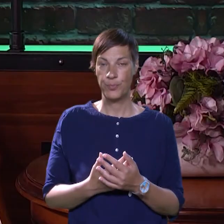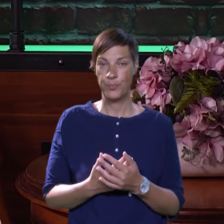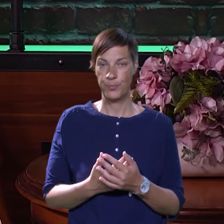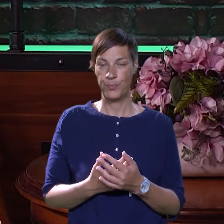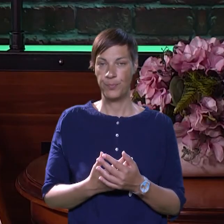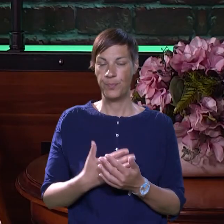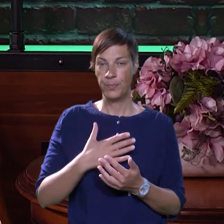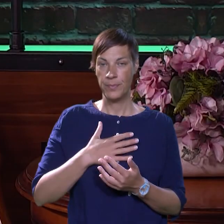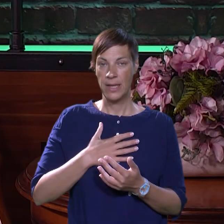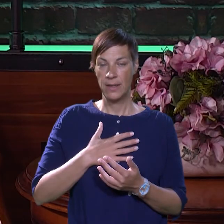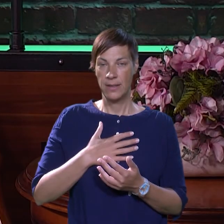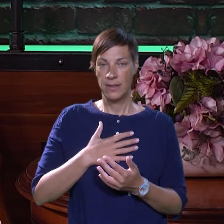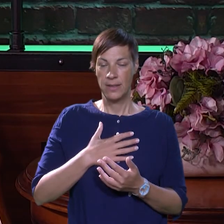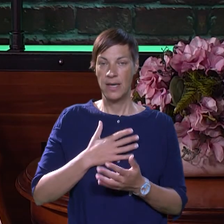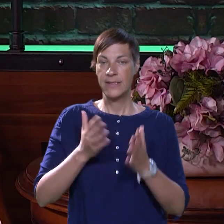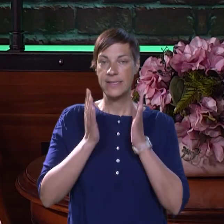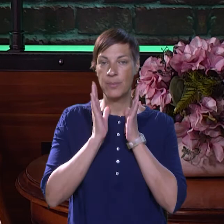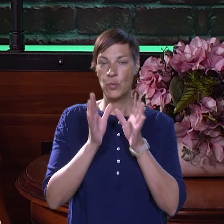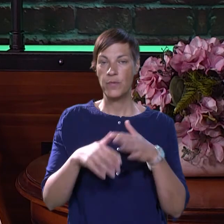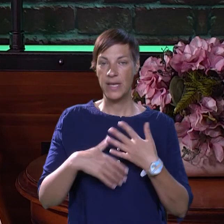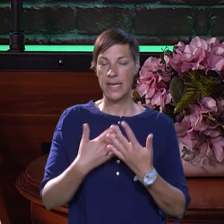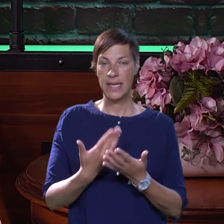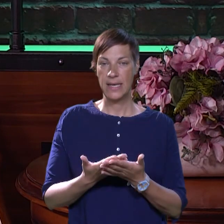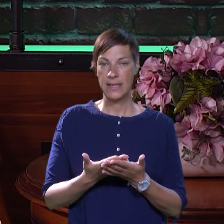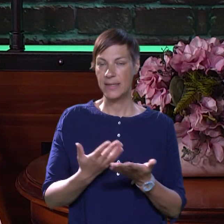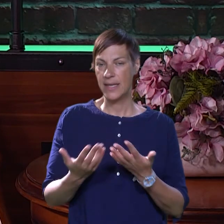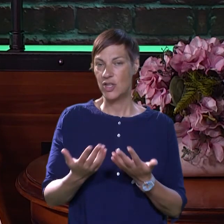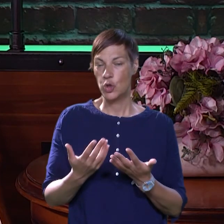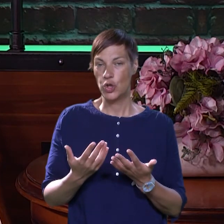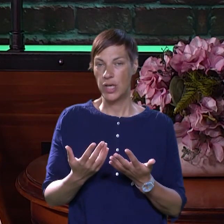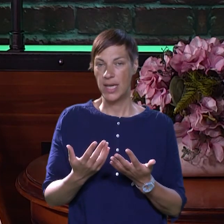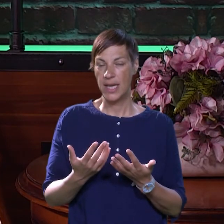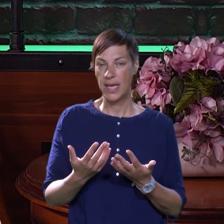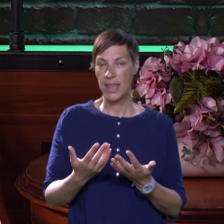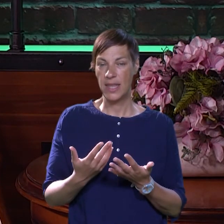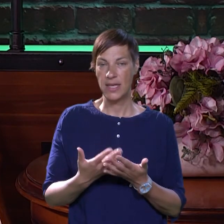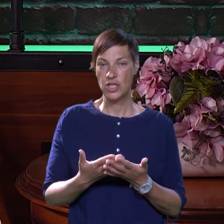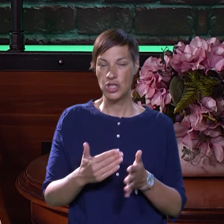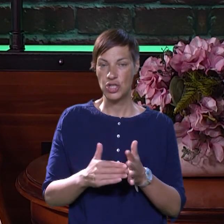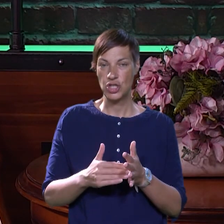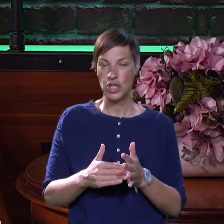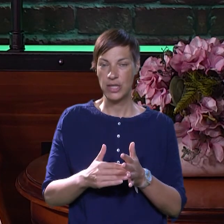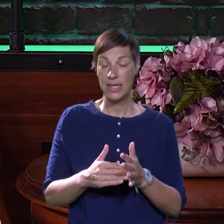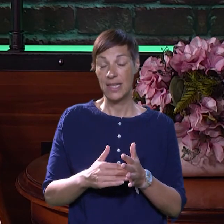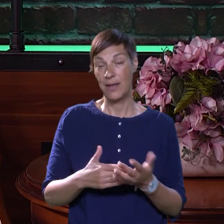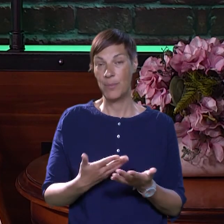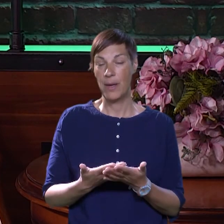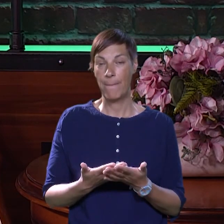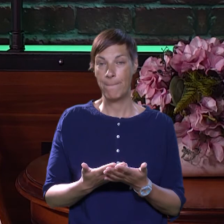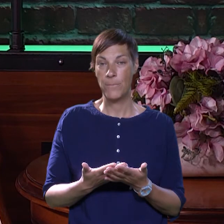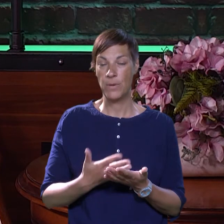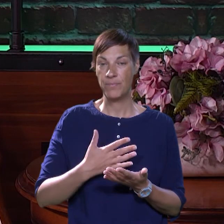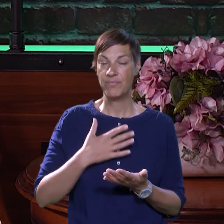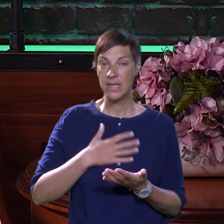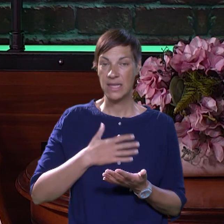gledajte, ja sam uvjerena da je to nešto za čime mi trebamo težiti.